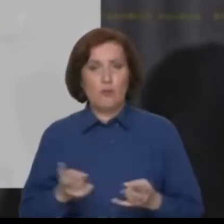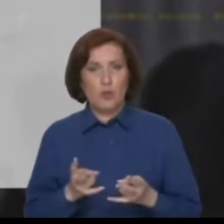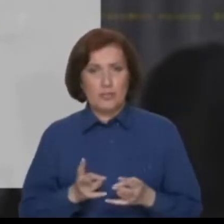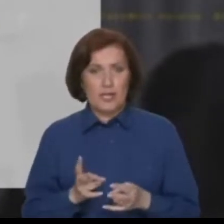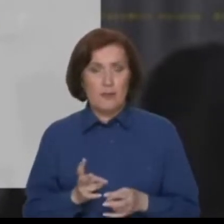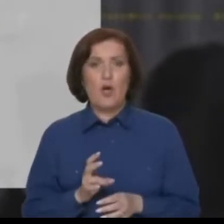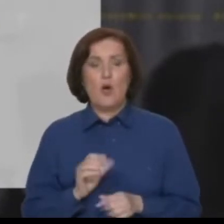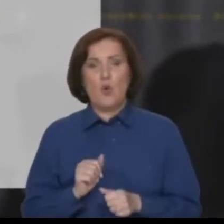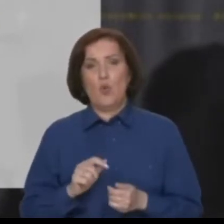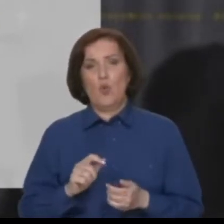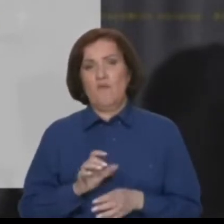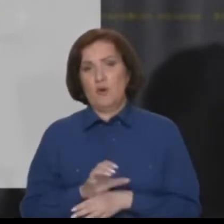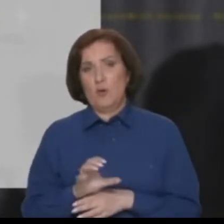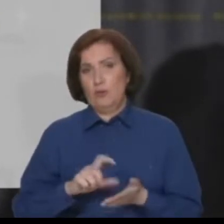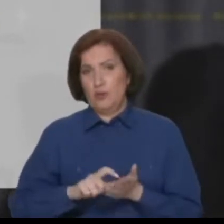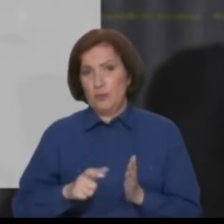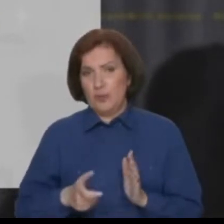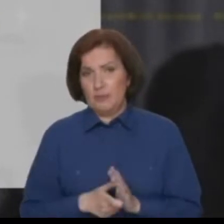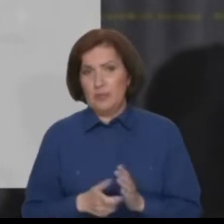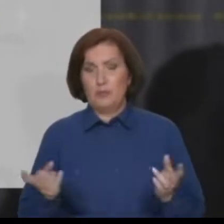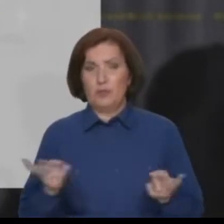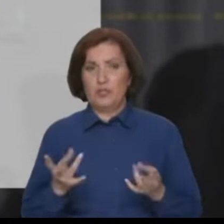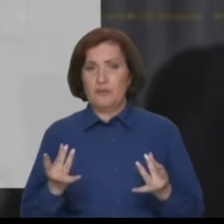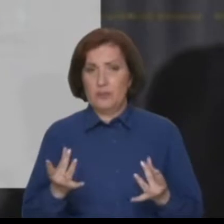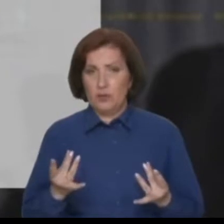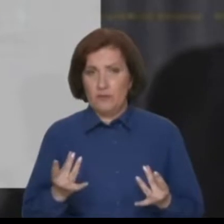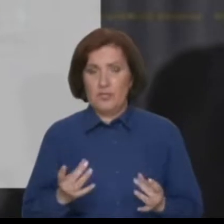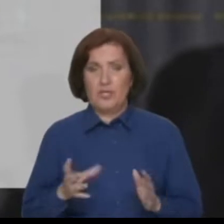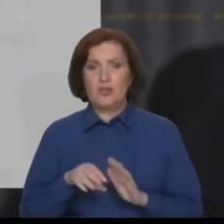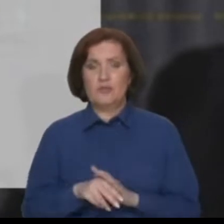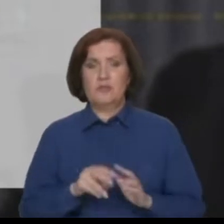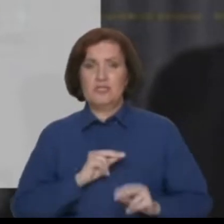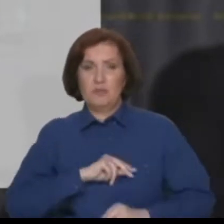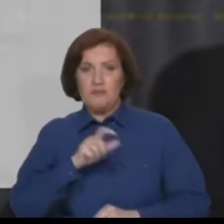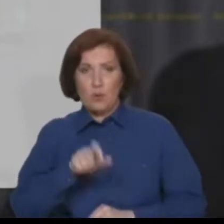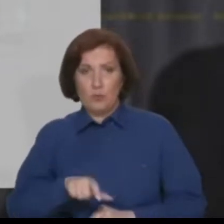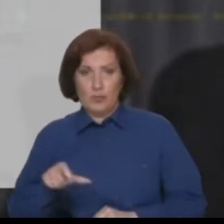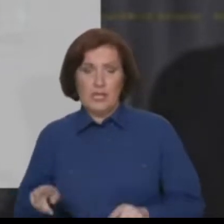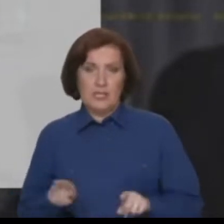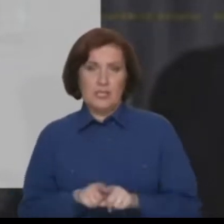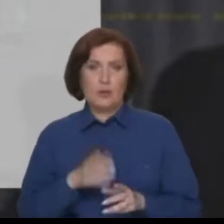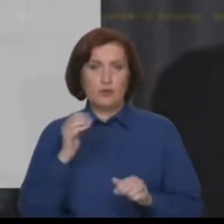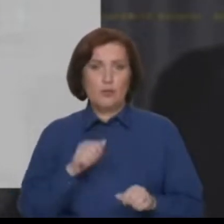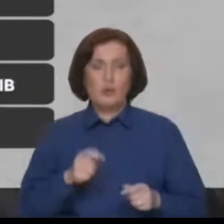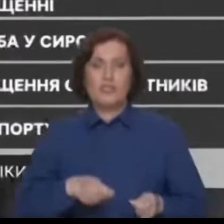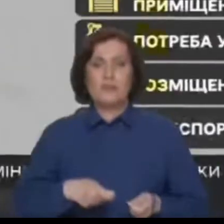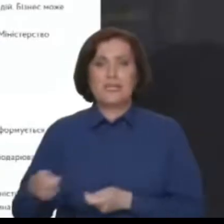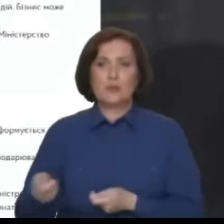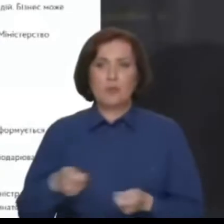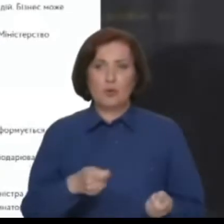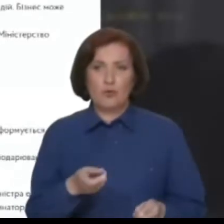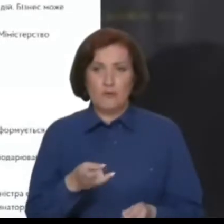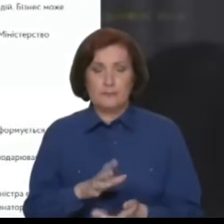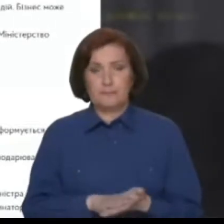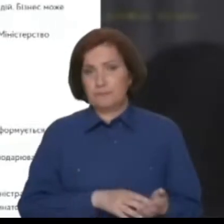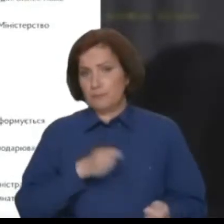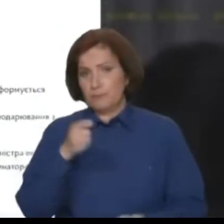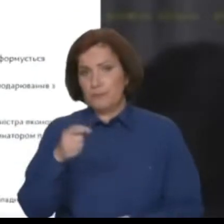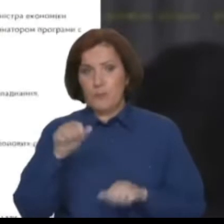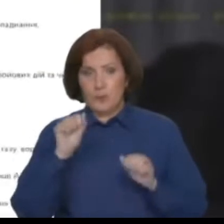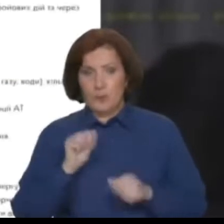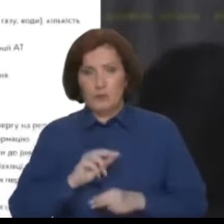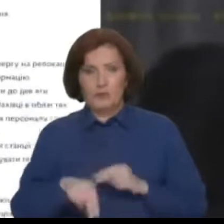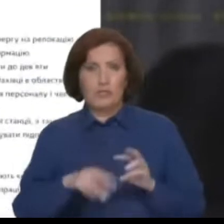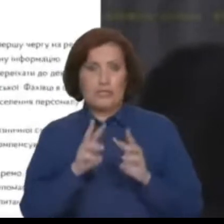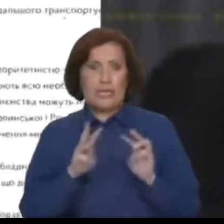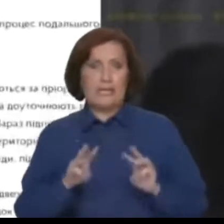у виробничому приміщенні, потреби у сировині, розміщення співробітників, а також спосіб транспортування. Подати заявку можна